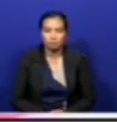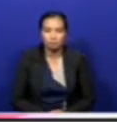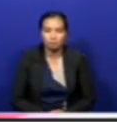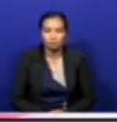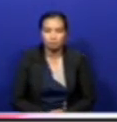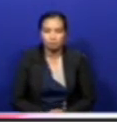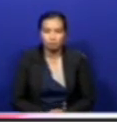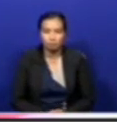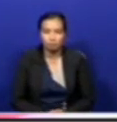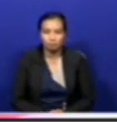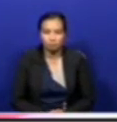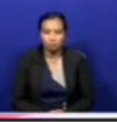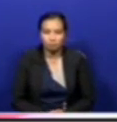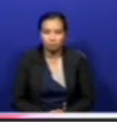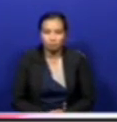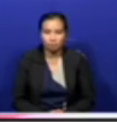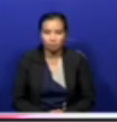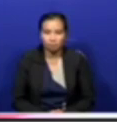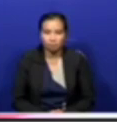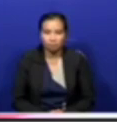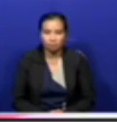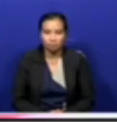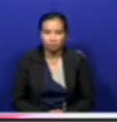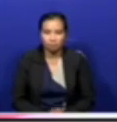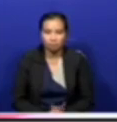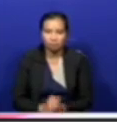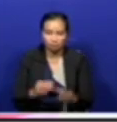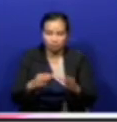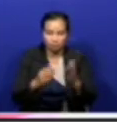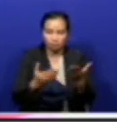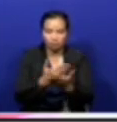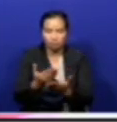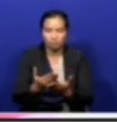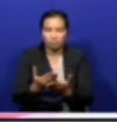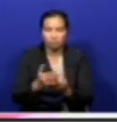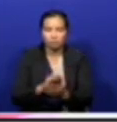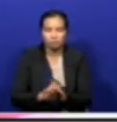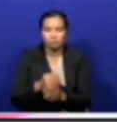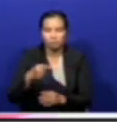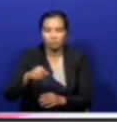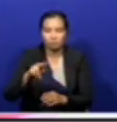ประมวลวิธีพิจารณา